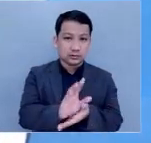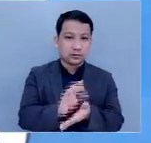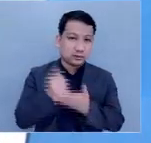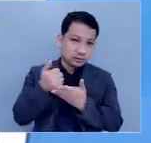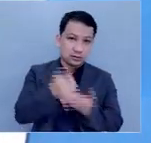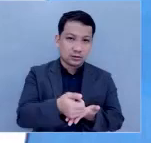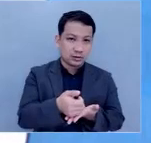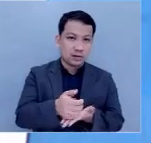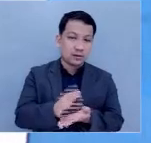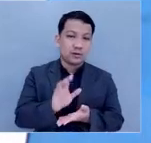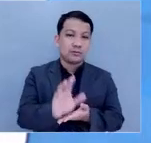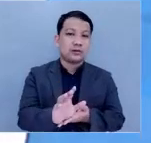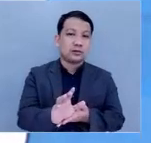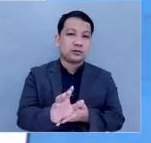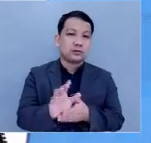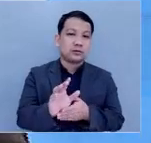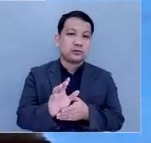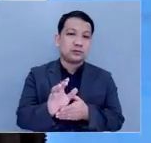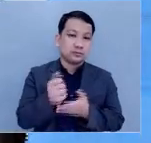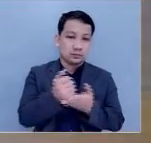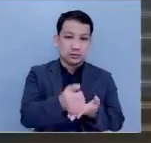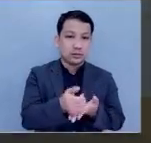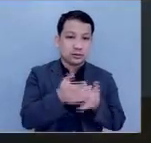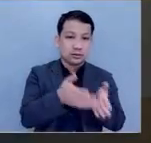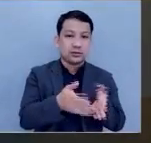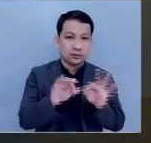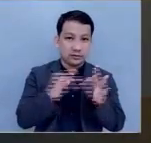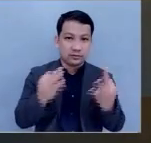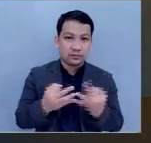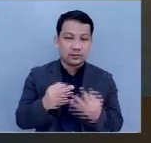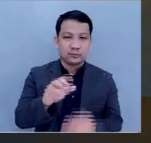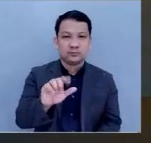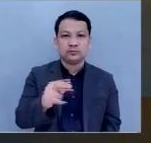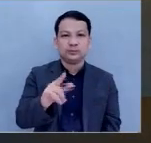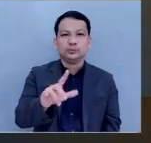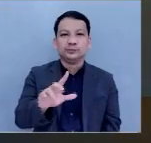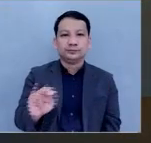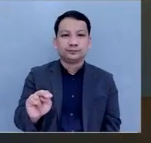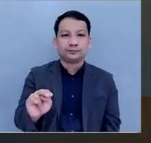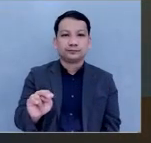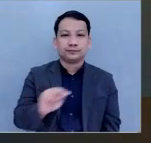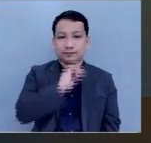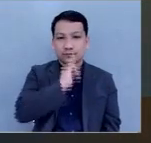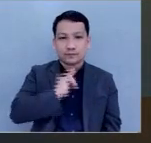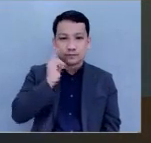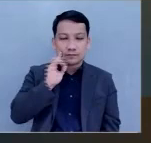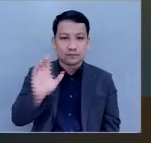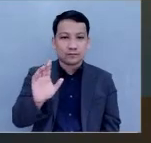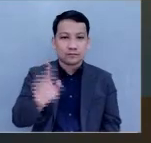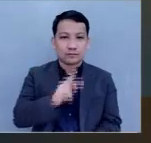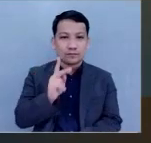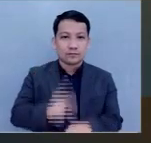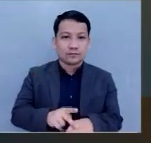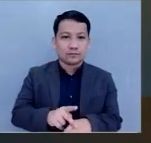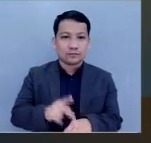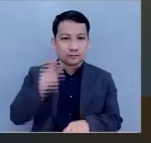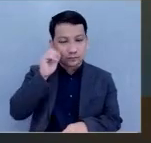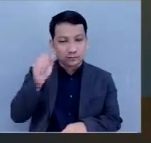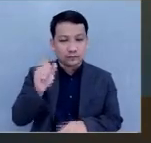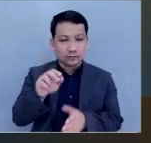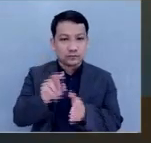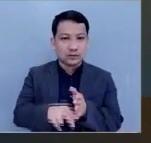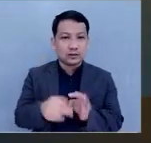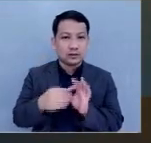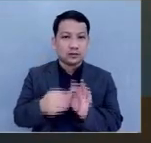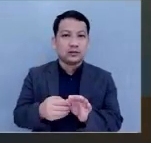niya sa pamilya na naiwan ni Angeline. Bumisita rin si Israeli Ambassador to the Philippines Ilan Flas sa burol ni